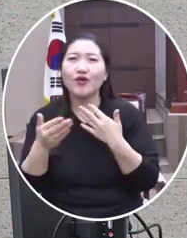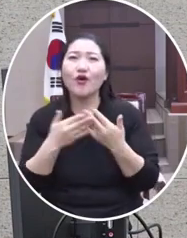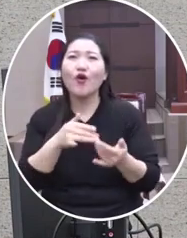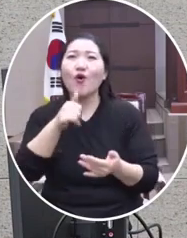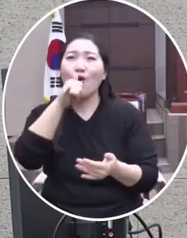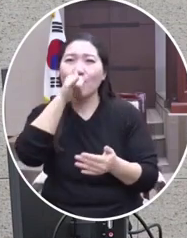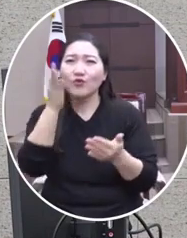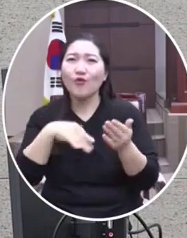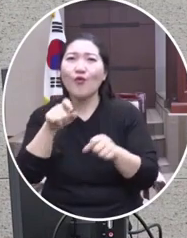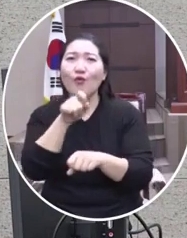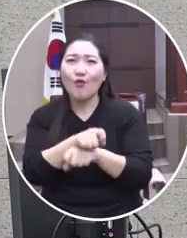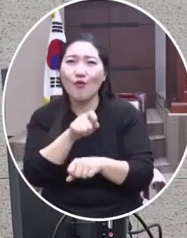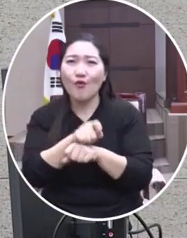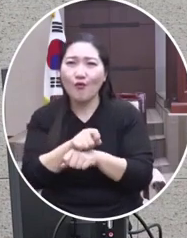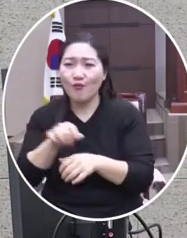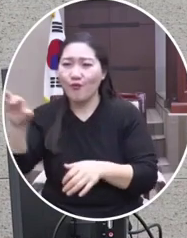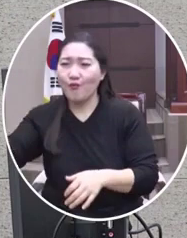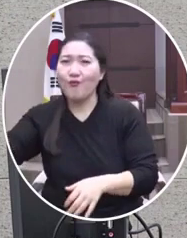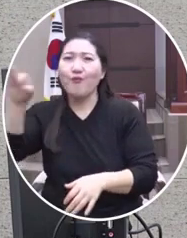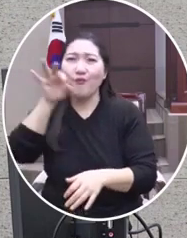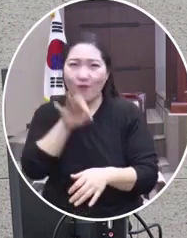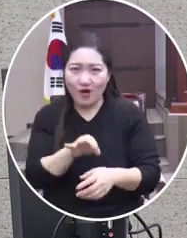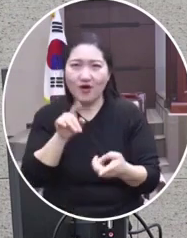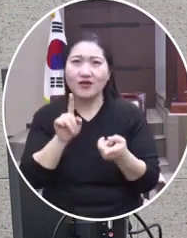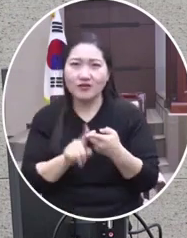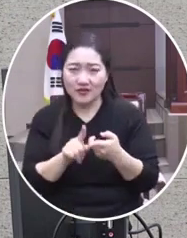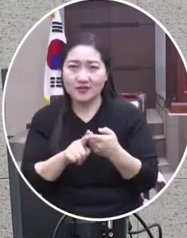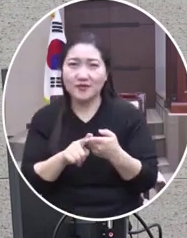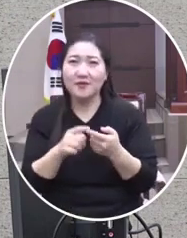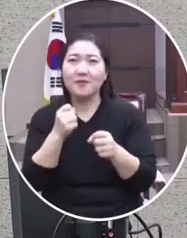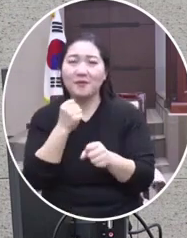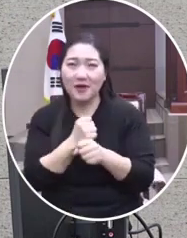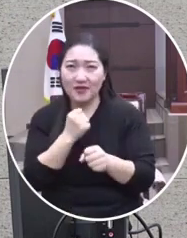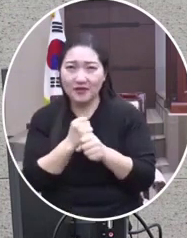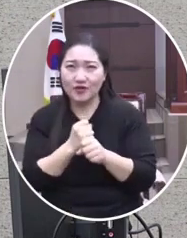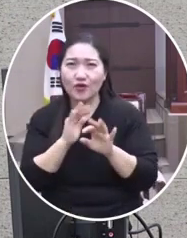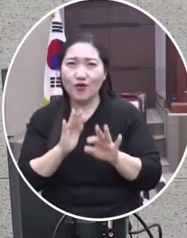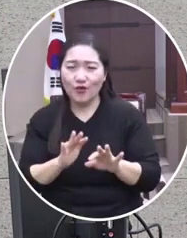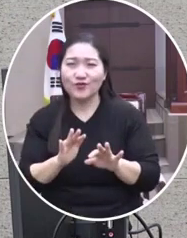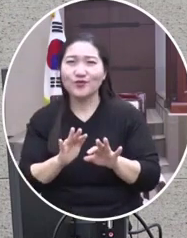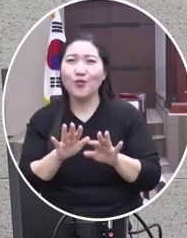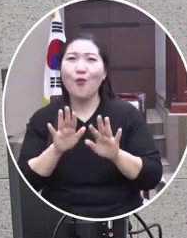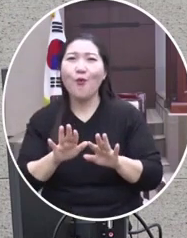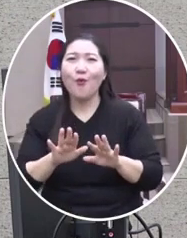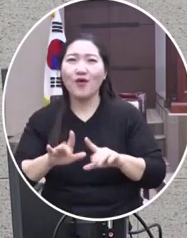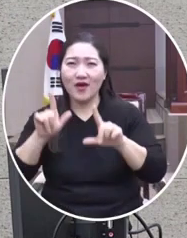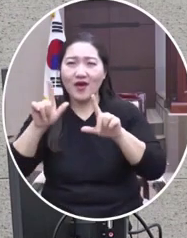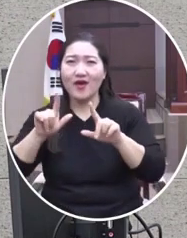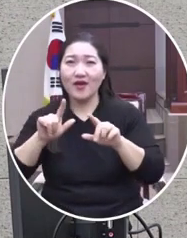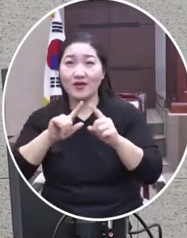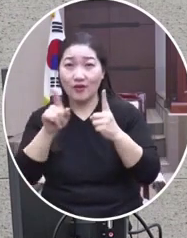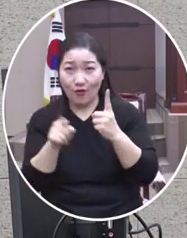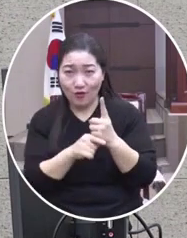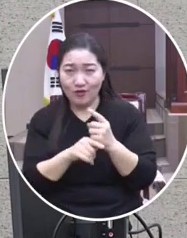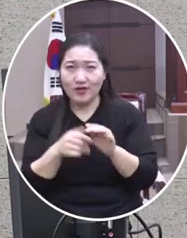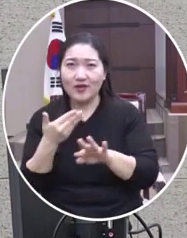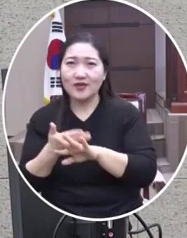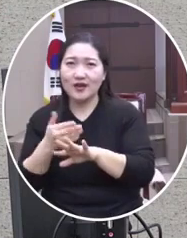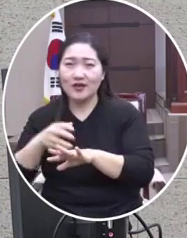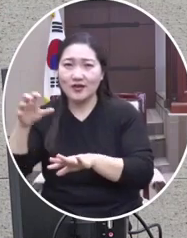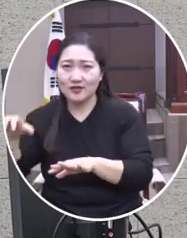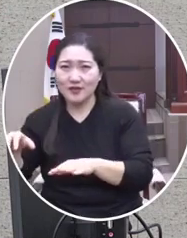공무원의 일방 전입을 계획했고 올랜 모집 공고 끝에 올해 1월 타 기간으로부터